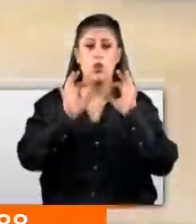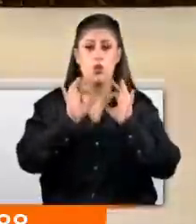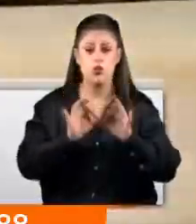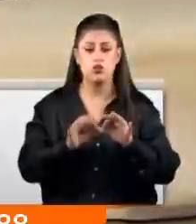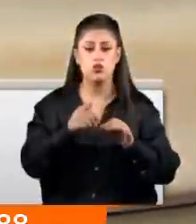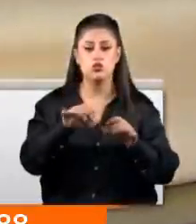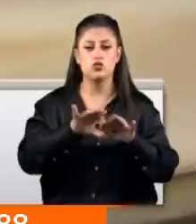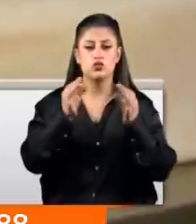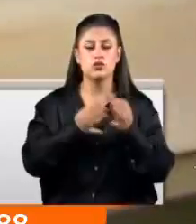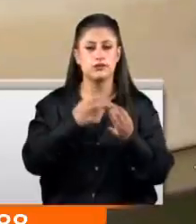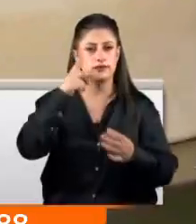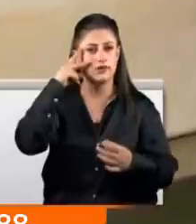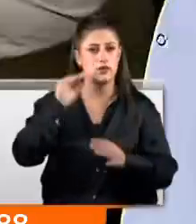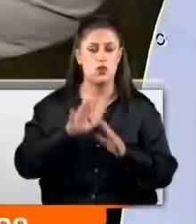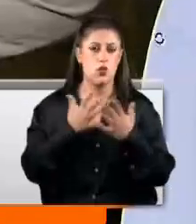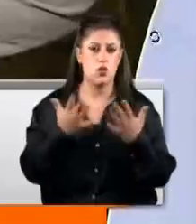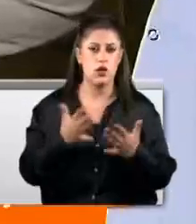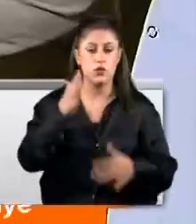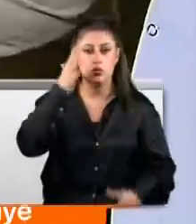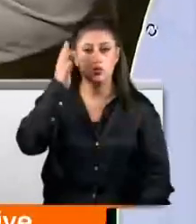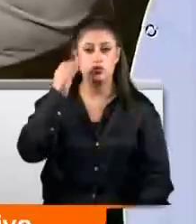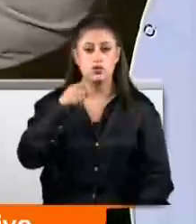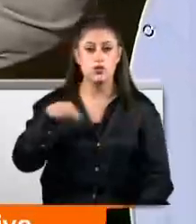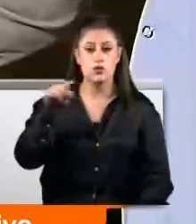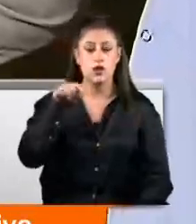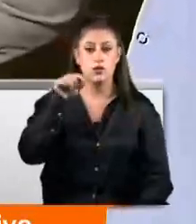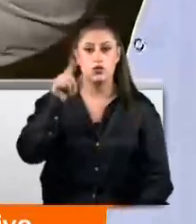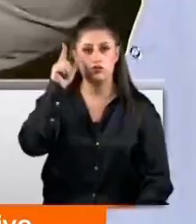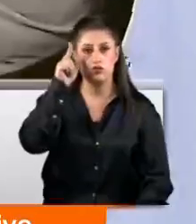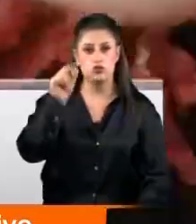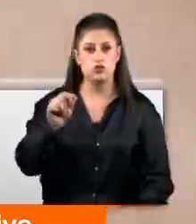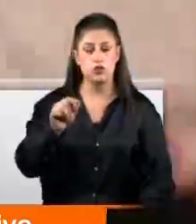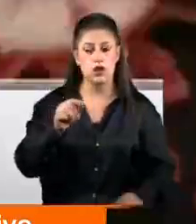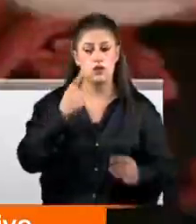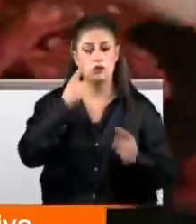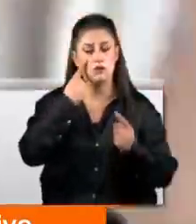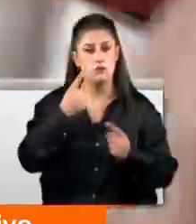sucukta hile olabilir. Uzmanlar da bu noktada şüpheyle yaklaşın diyor.